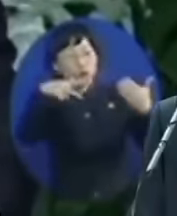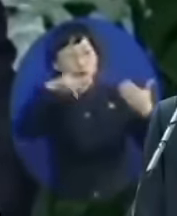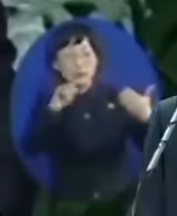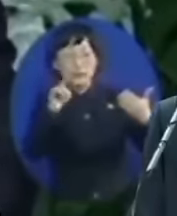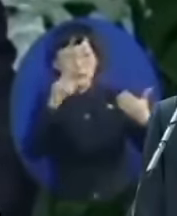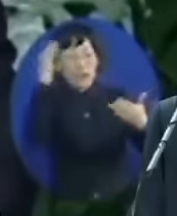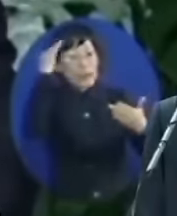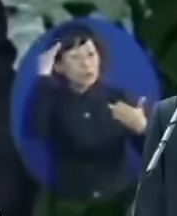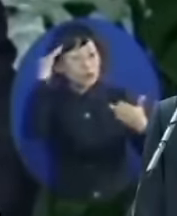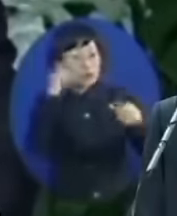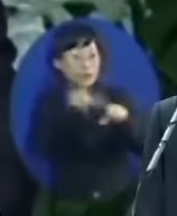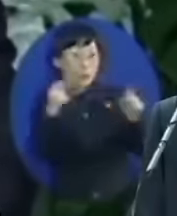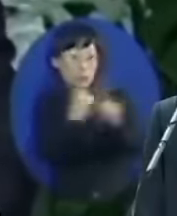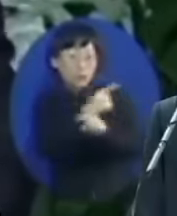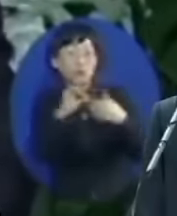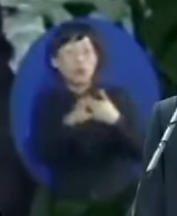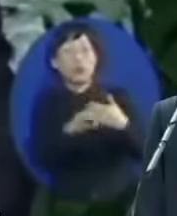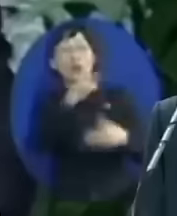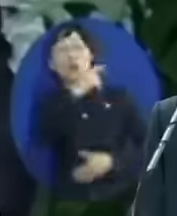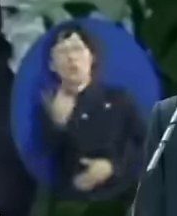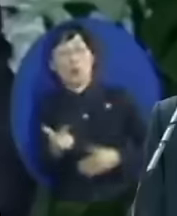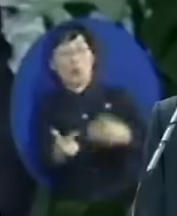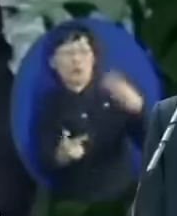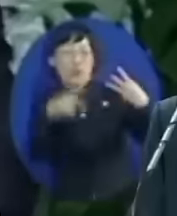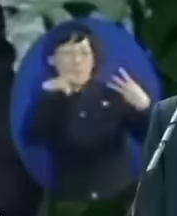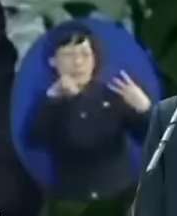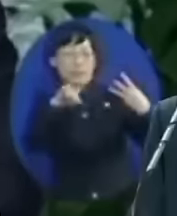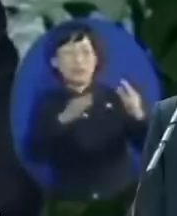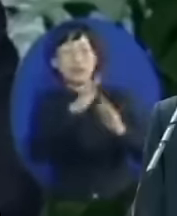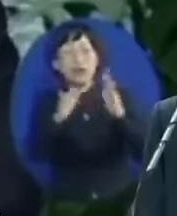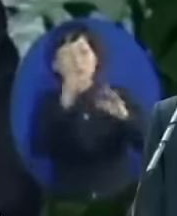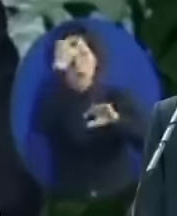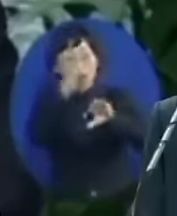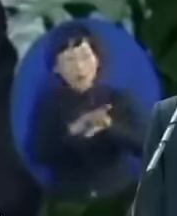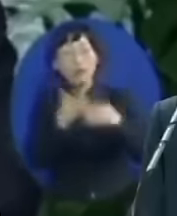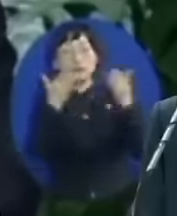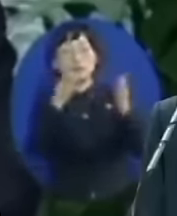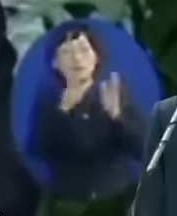오후 3시에 가정예배를 보는데 갑자기